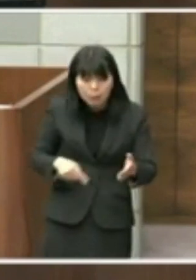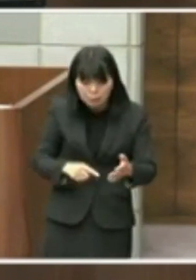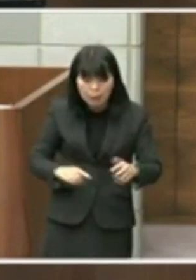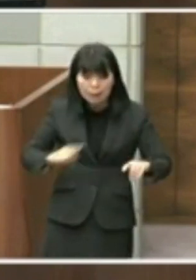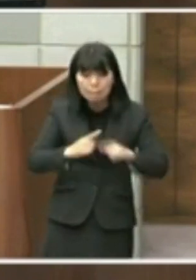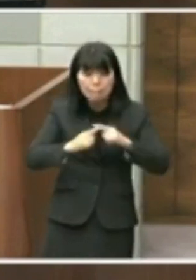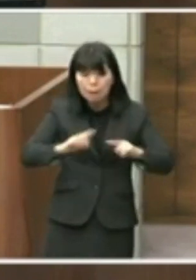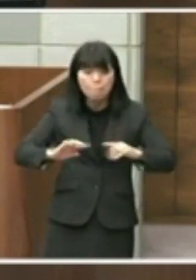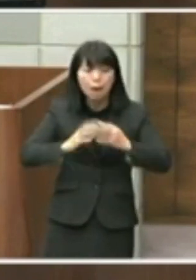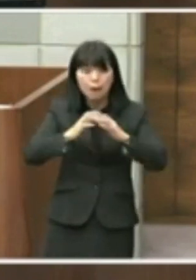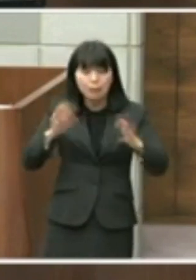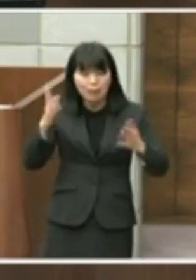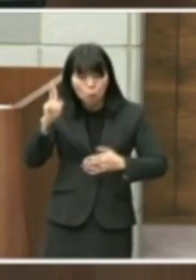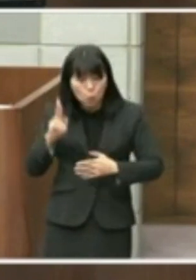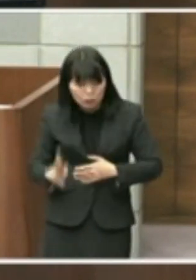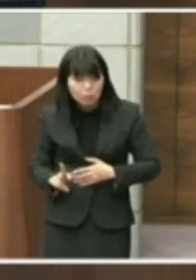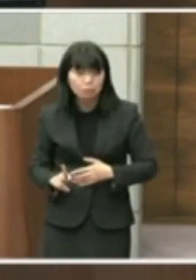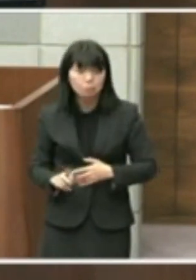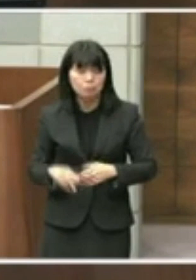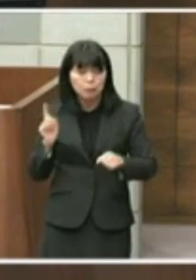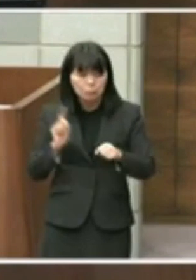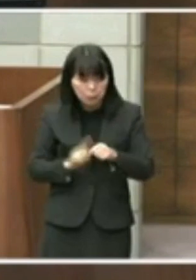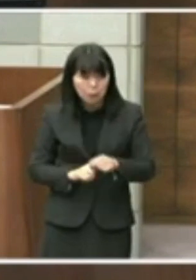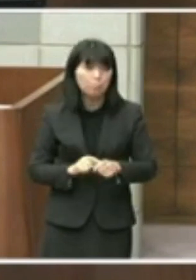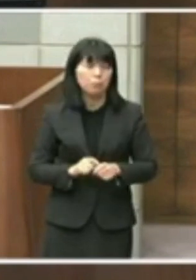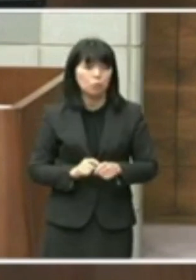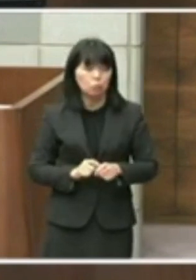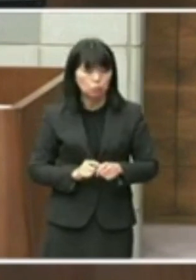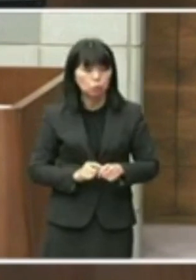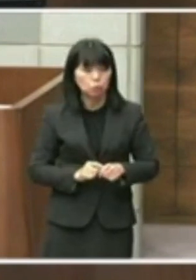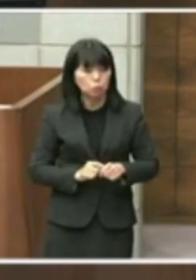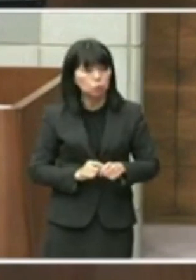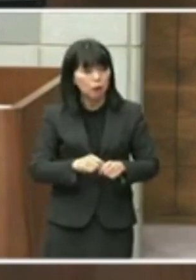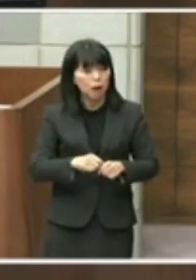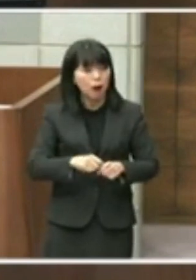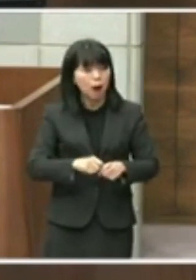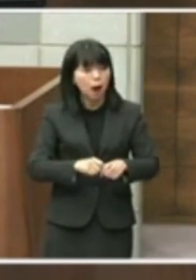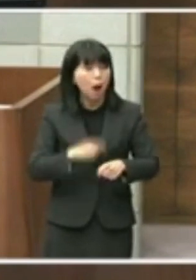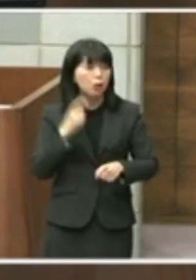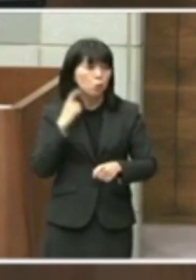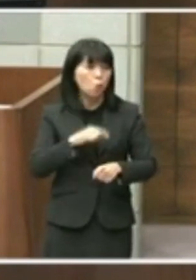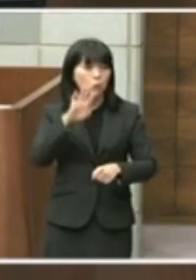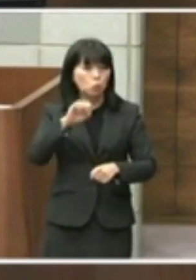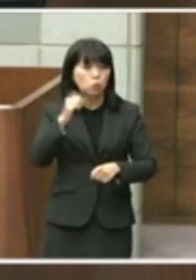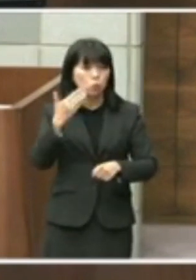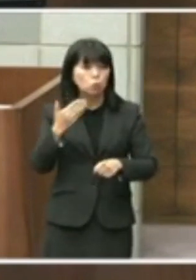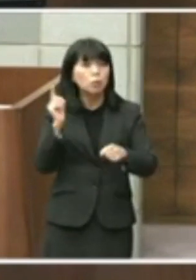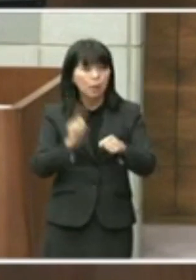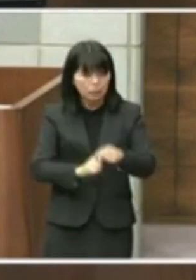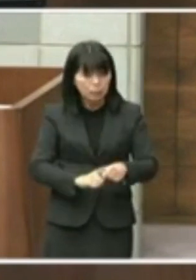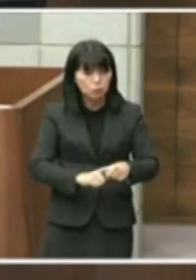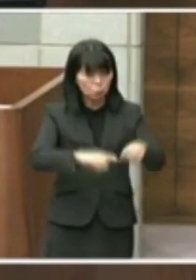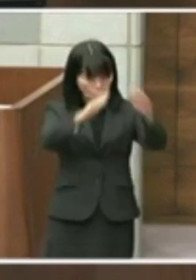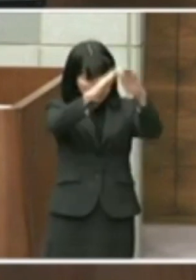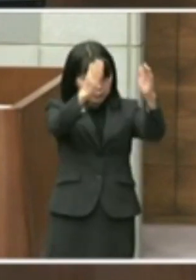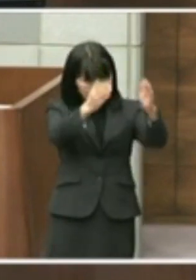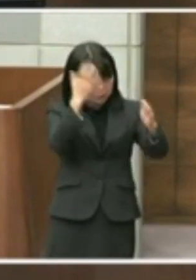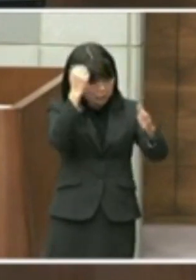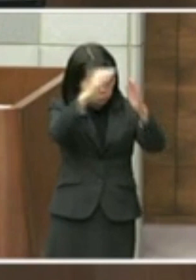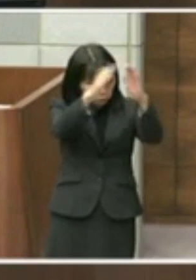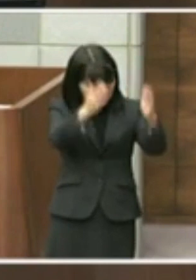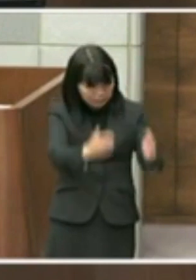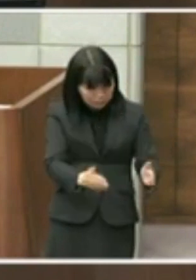ました林崎堀割挙起碑を昭和49年に市の文化財に指定しております